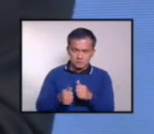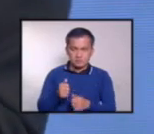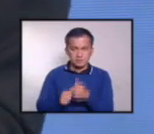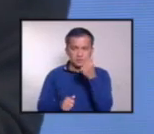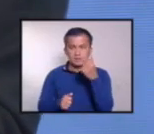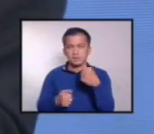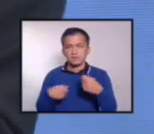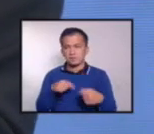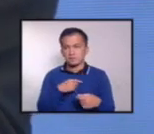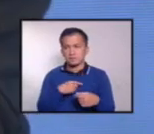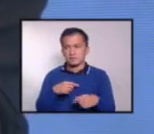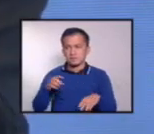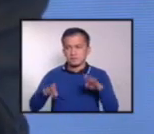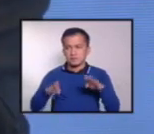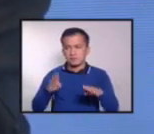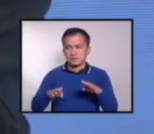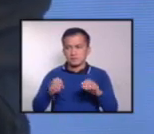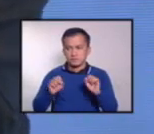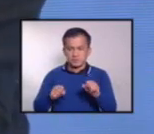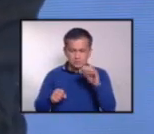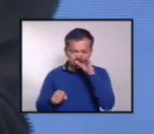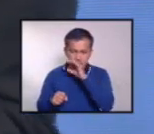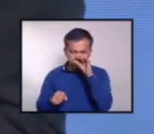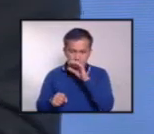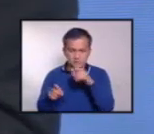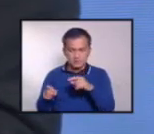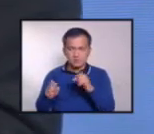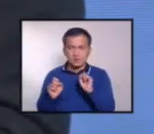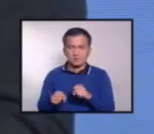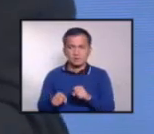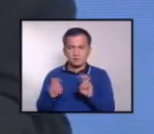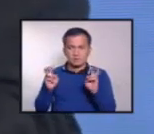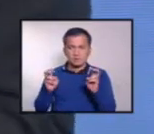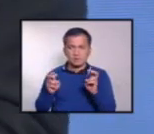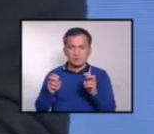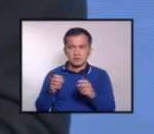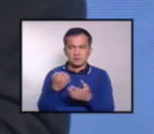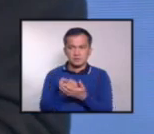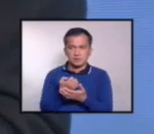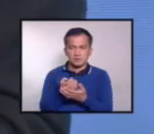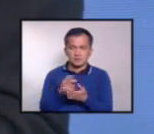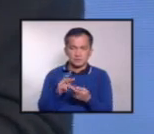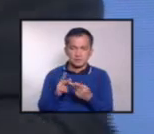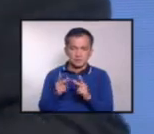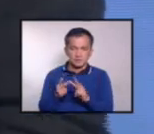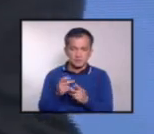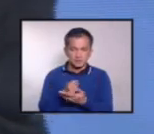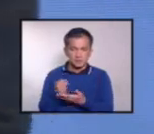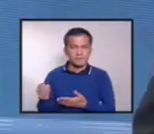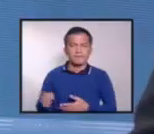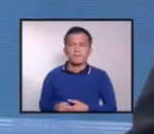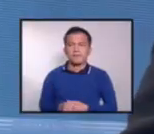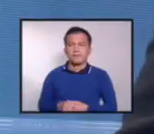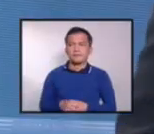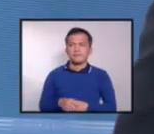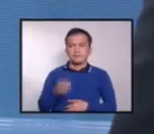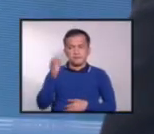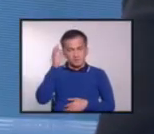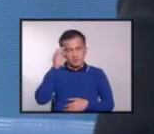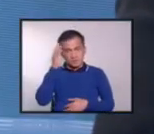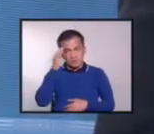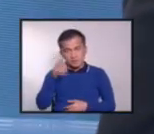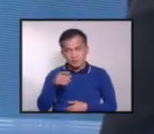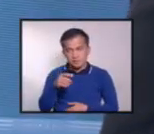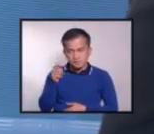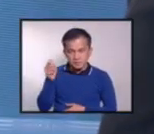natin. May balancing pwedeng hanapin at yun yung tinatawag na economic na partnership lang. Pero Pilo, alam mo, mismong